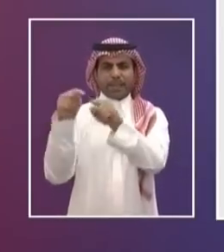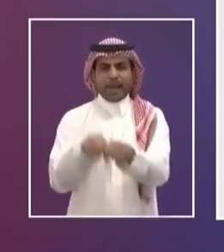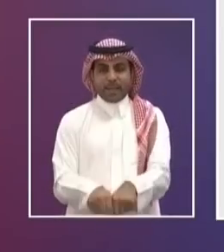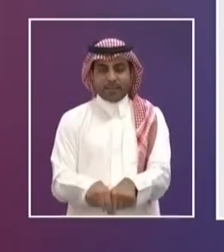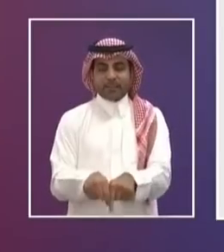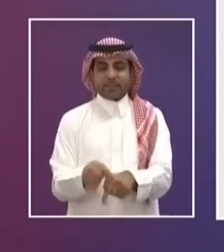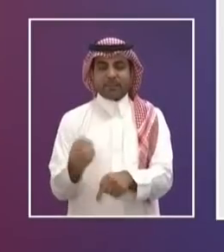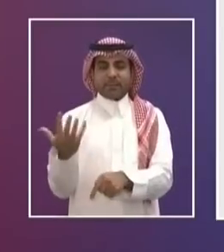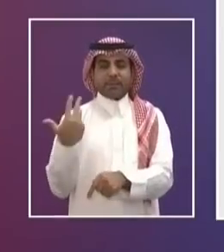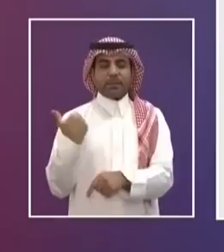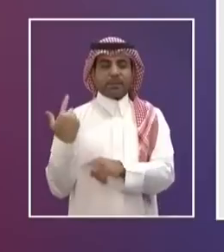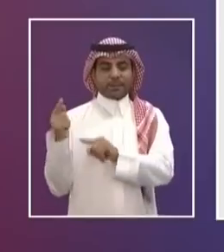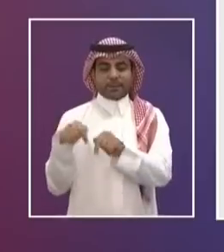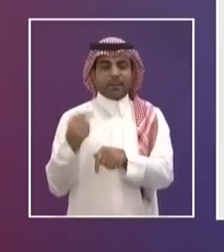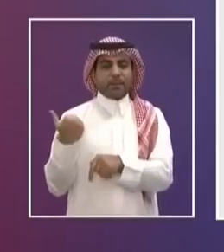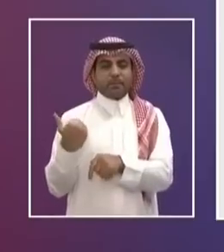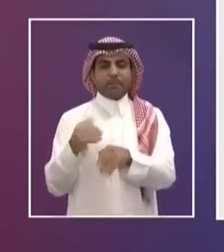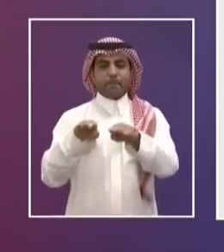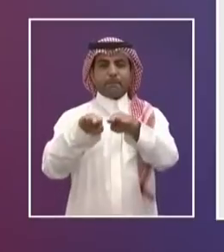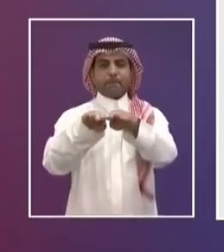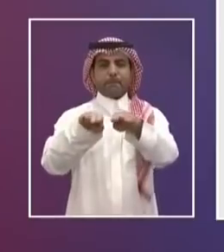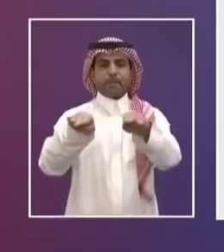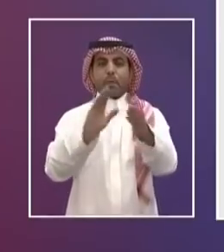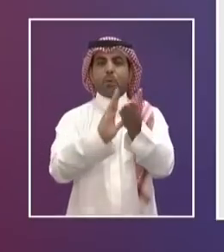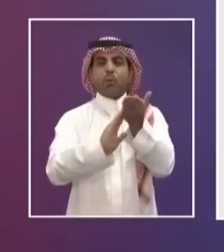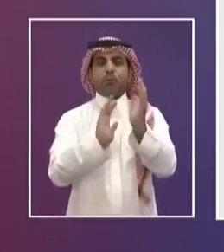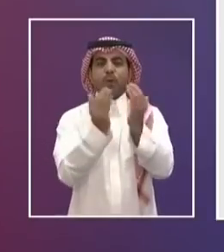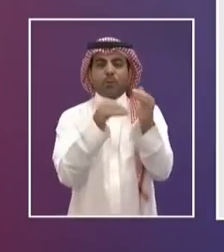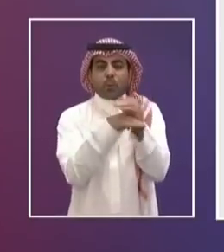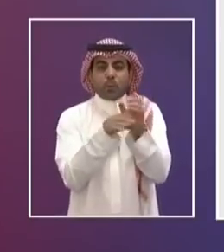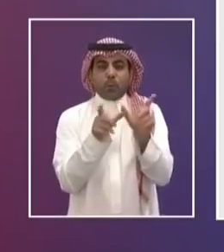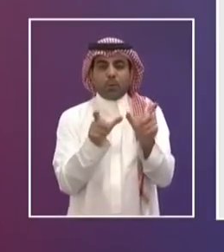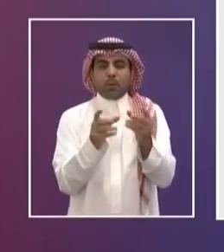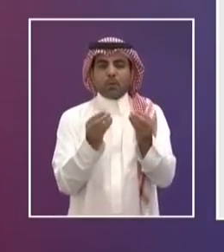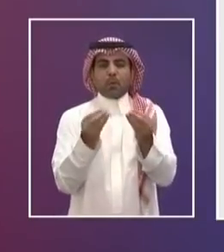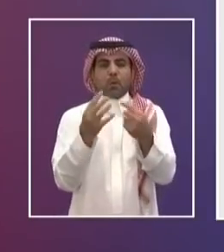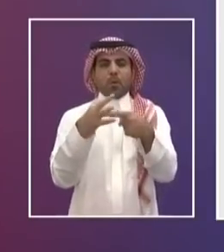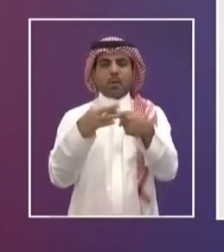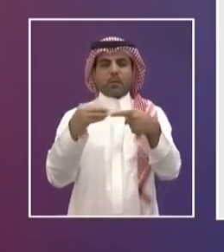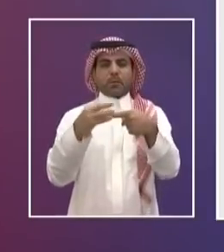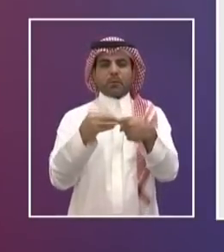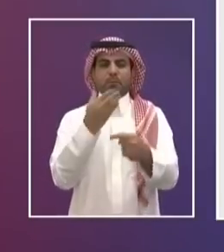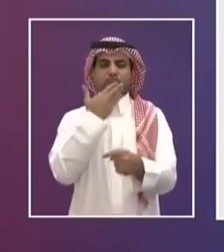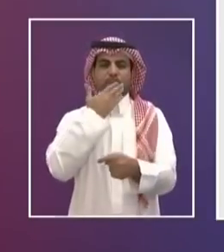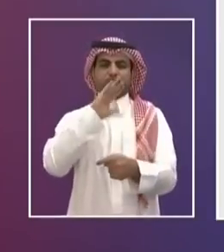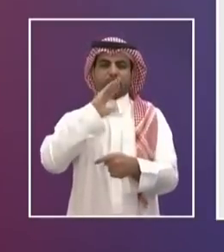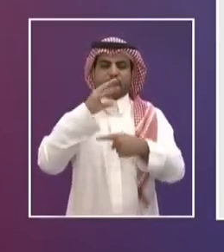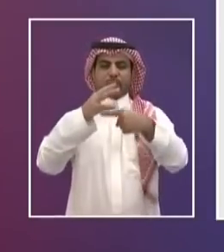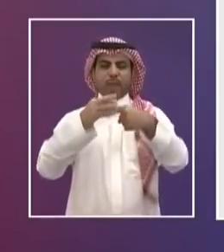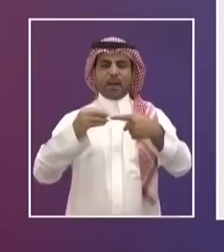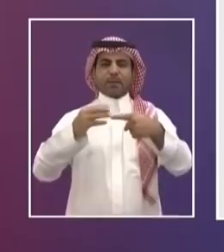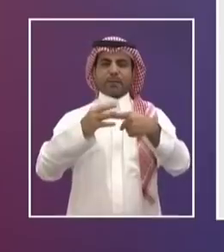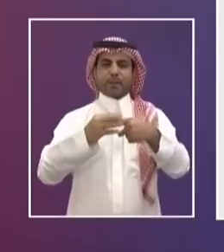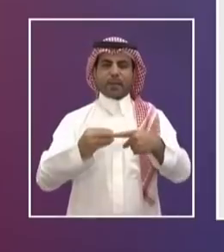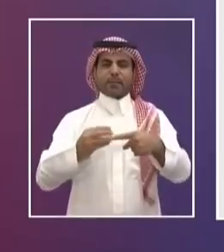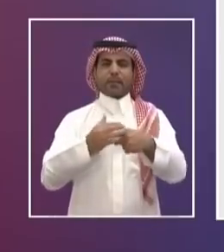وحتى اليوم خلال آخر أسبوع هنالك استقرار، بل هنالك رصد لانخفاض في عدد حالات الحرجة